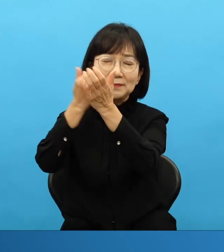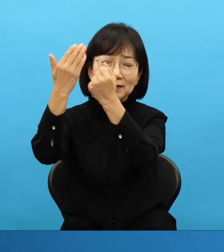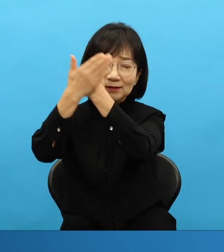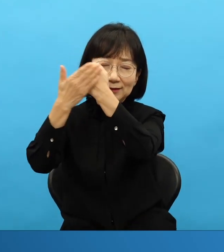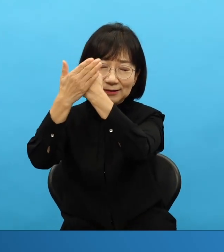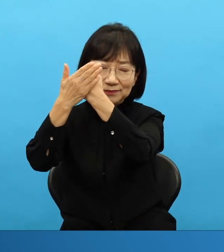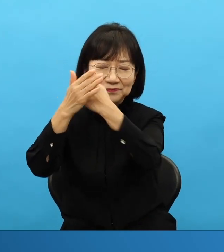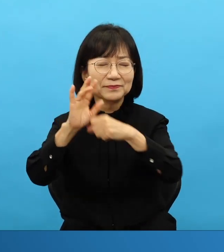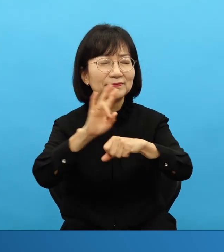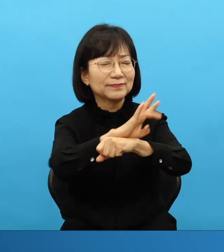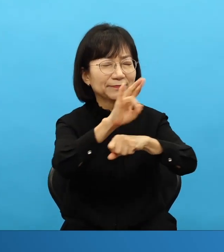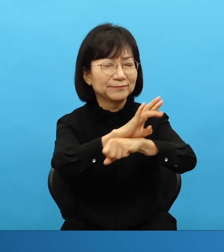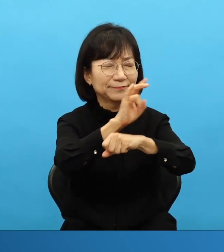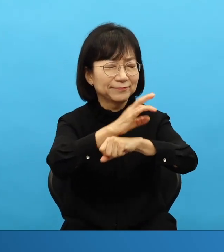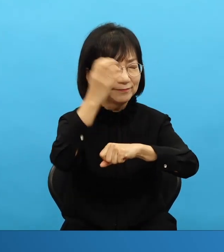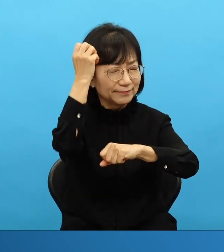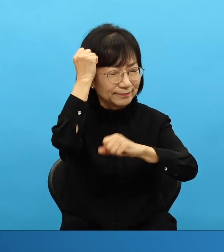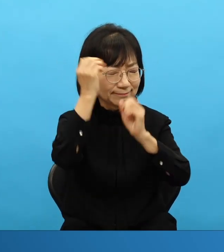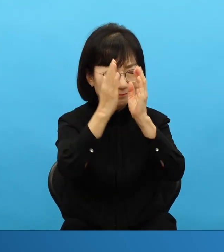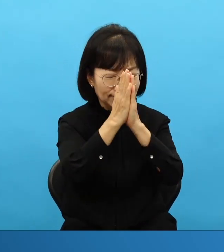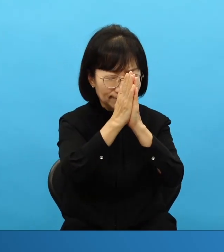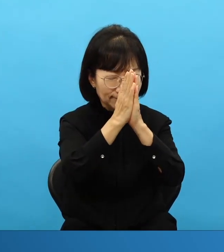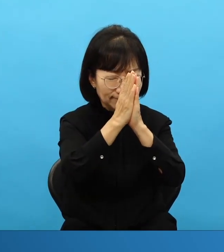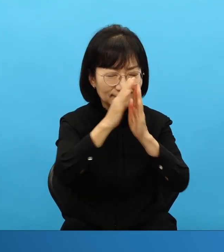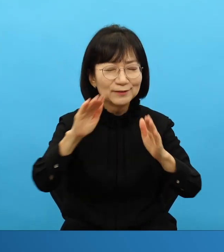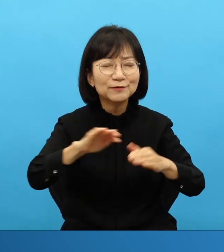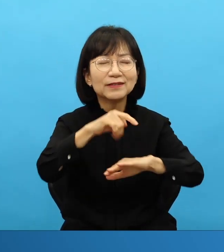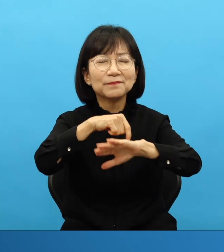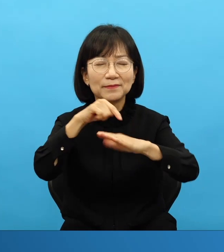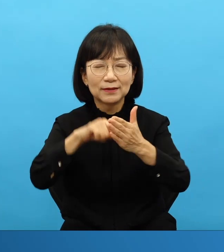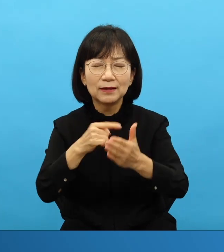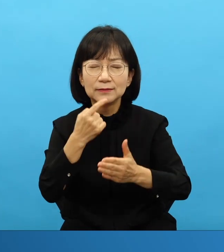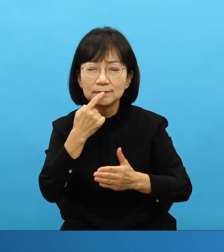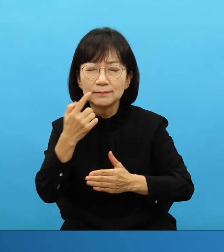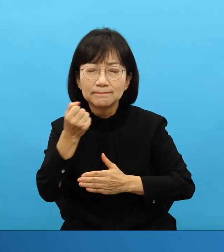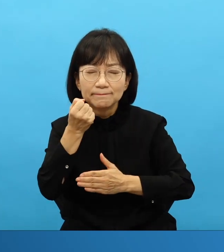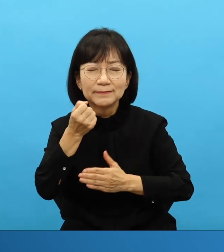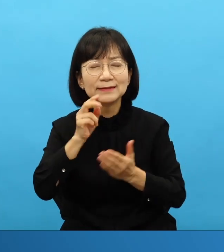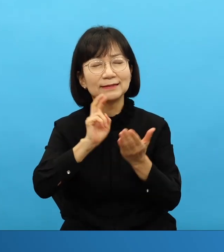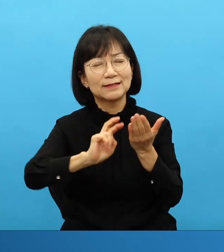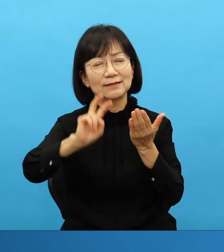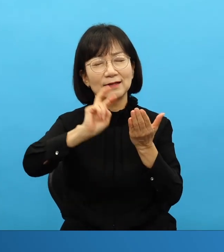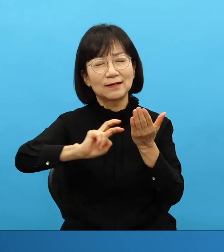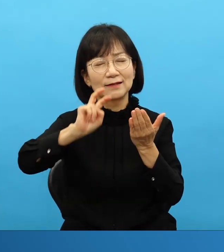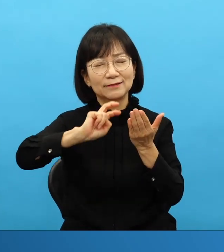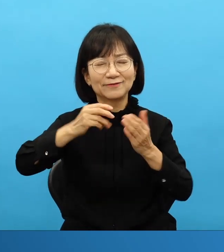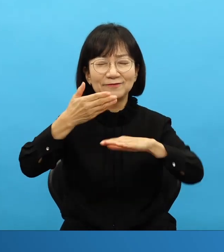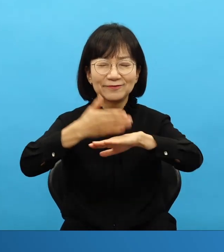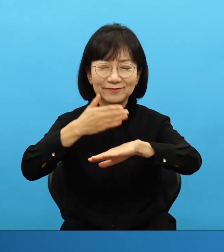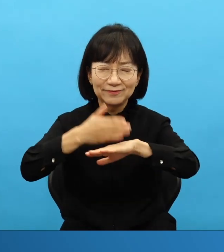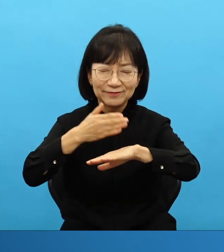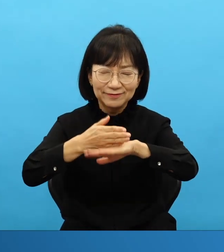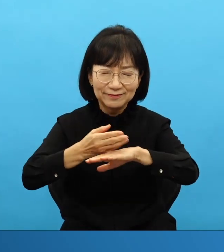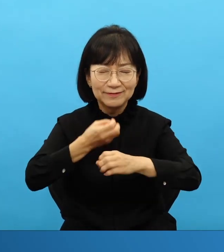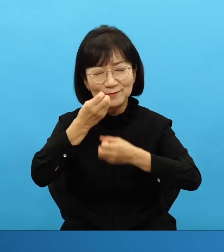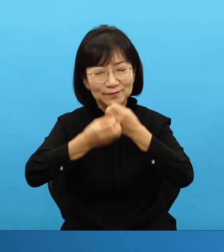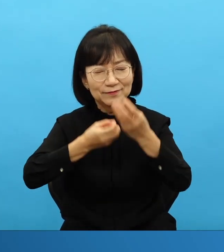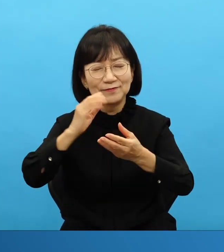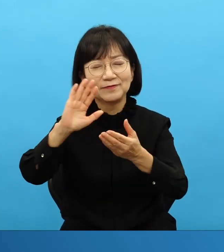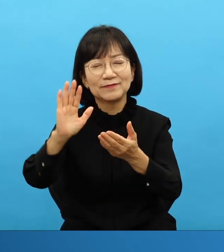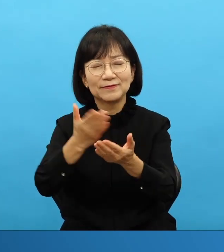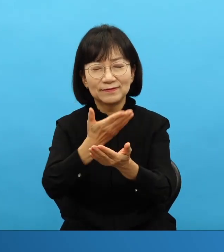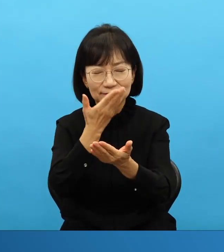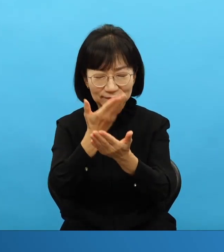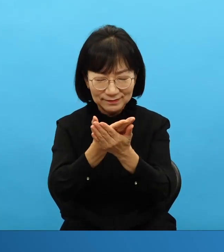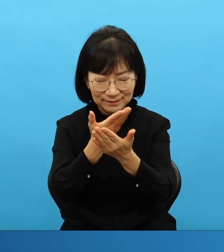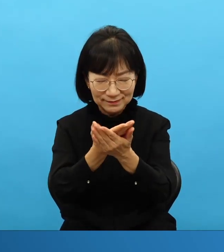하사 우리 마음과 입술에서 찬양과 감사가 흘러나오게 하옵소서. 让我们24小时享受这份恩惠，